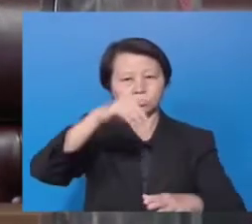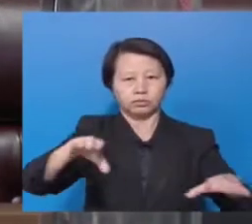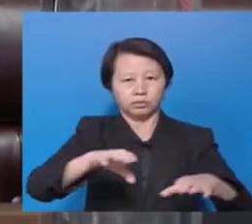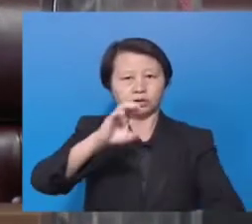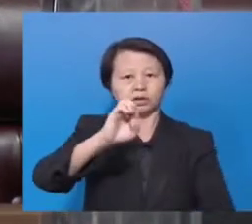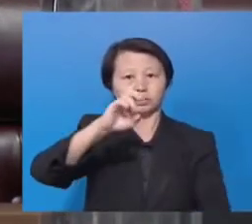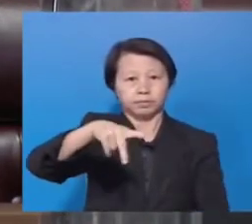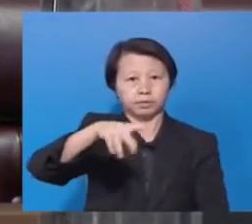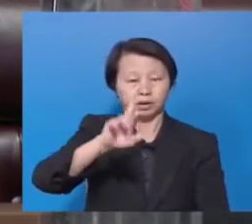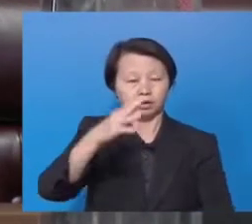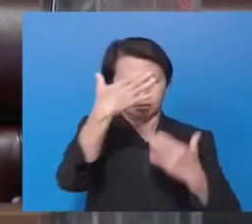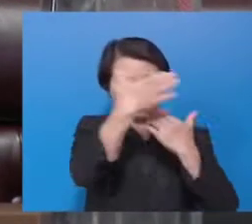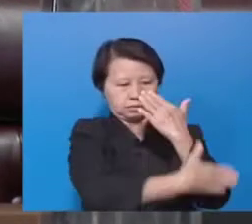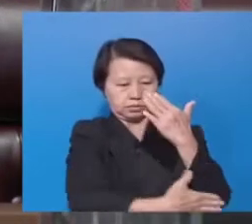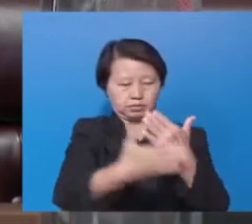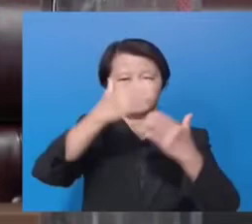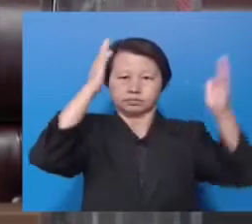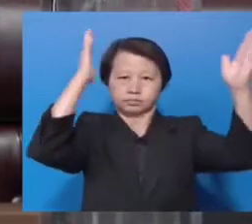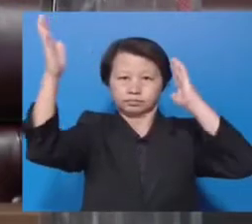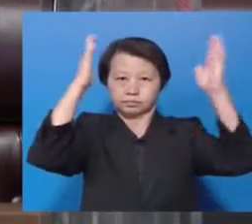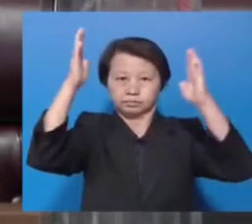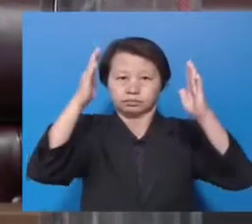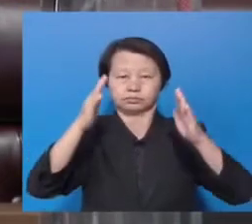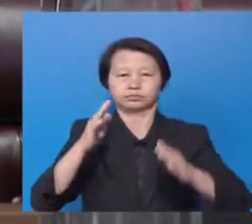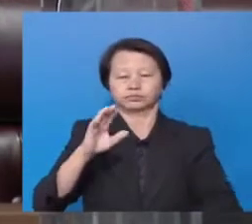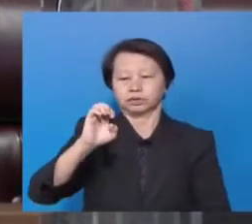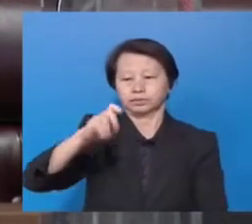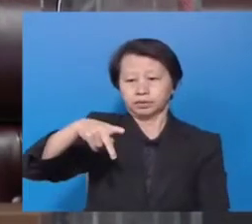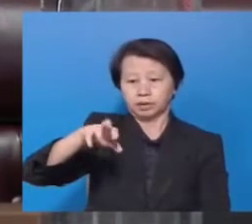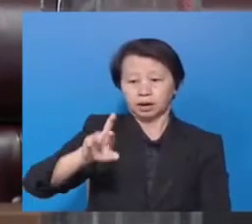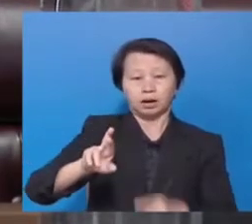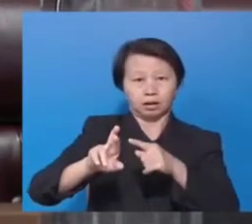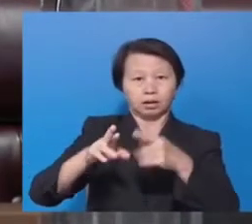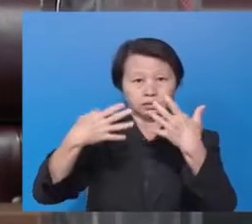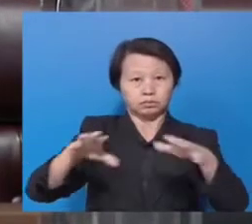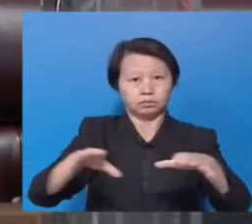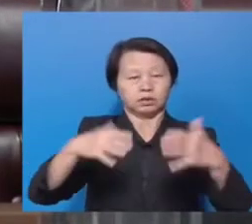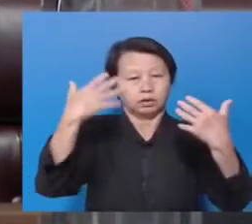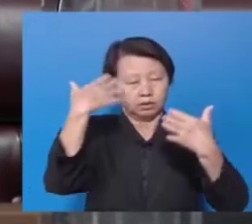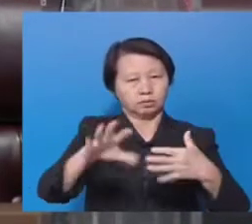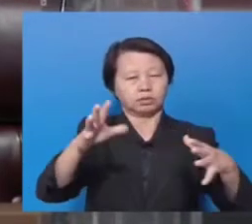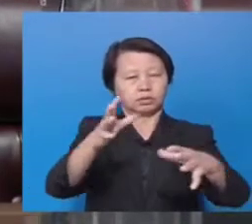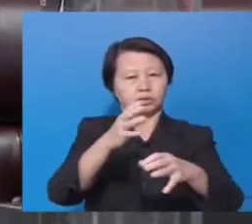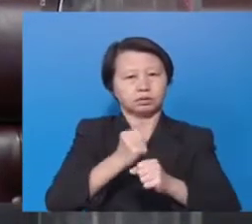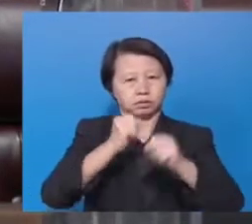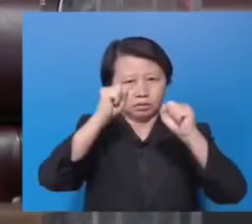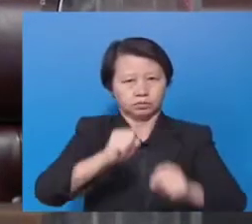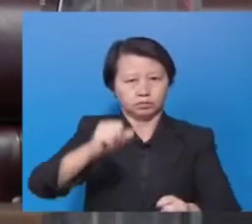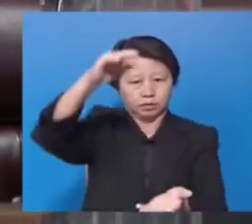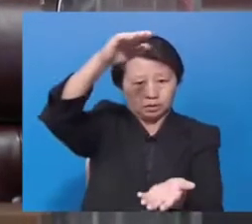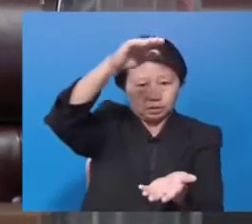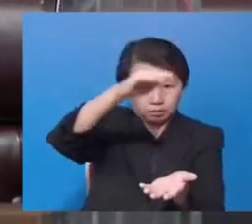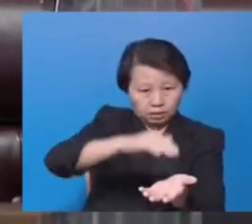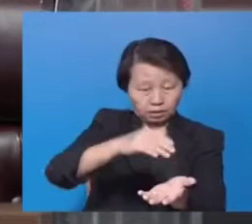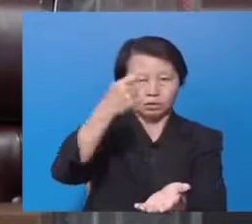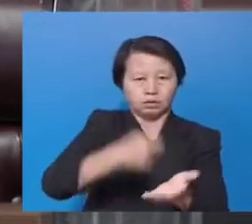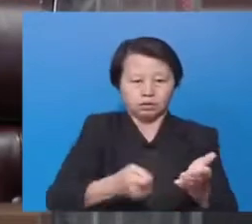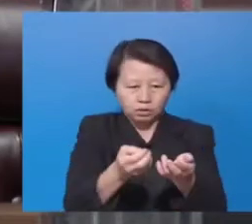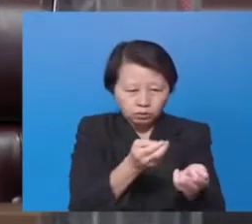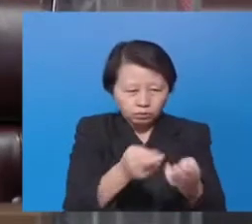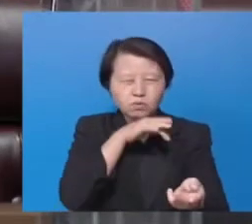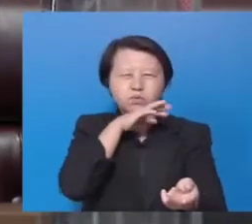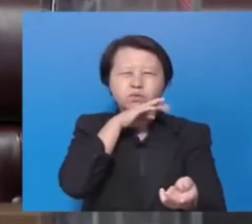ipar di seluruh Malaysia pelaksanaan IPA di Malaysia kelak dijangkau dapat mengoptimalkan kos